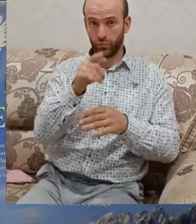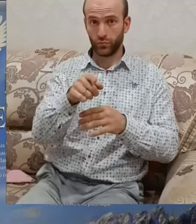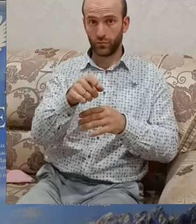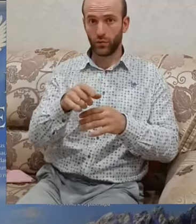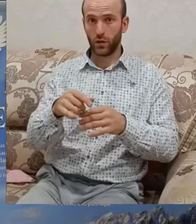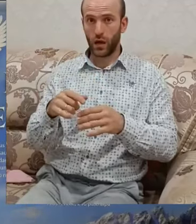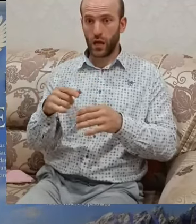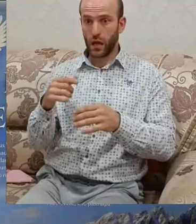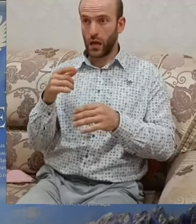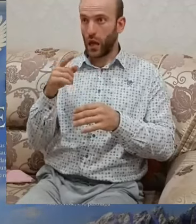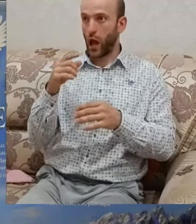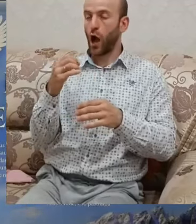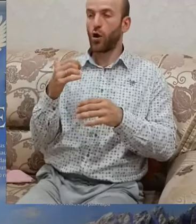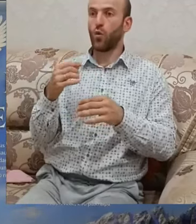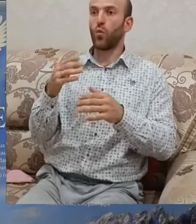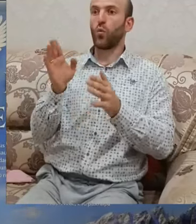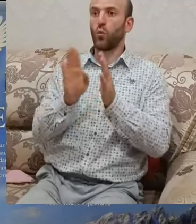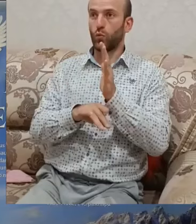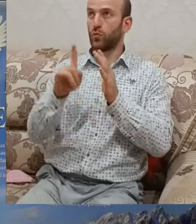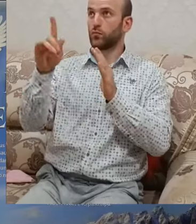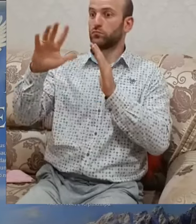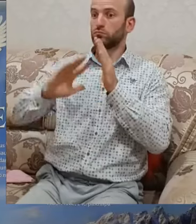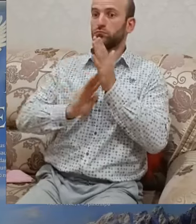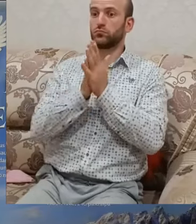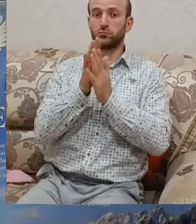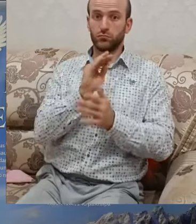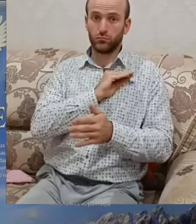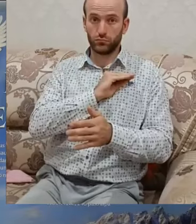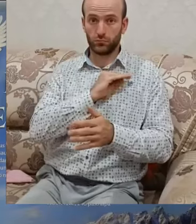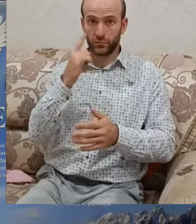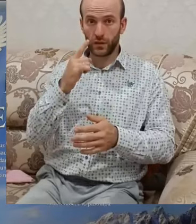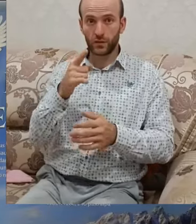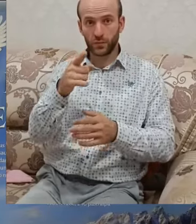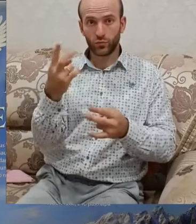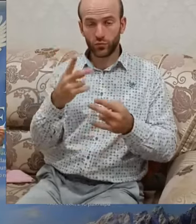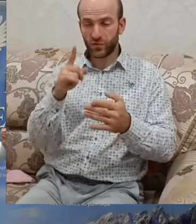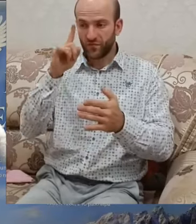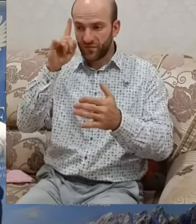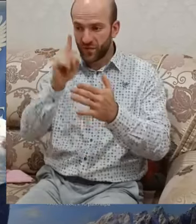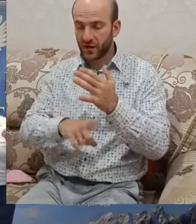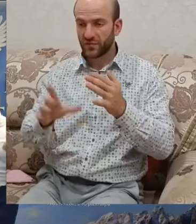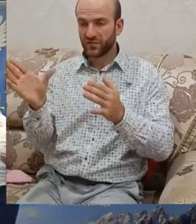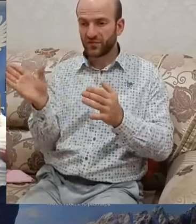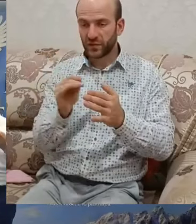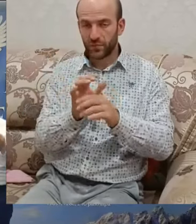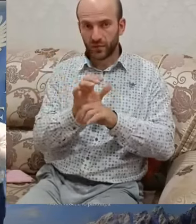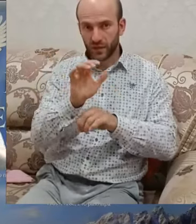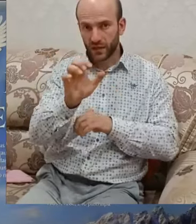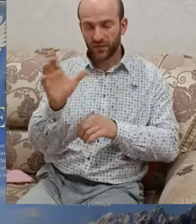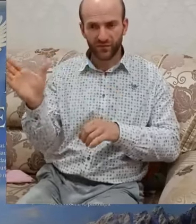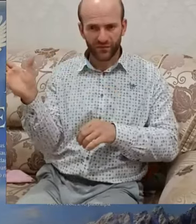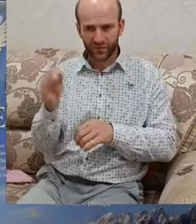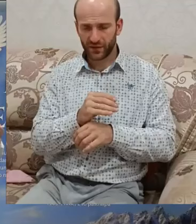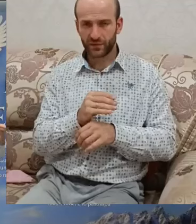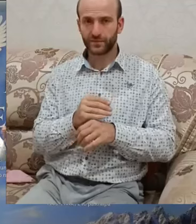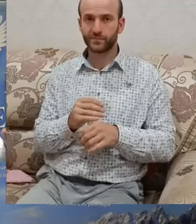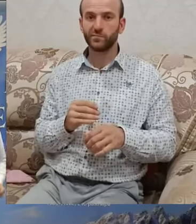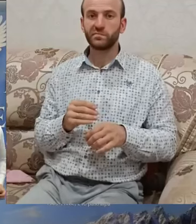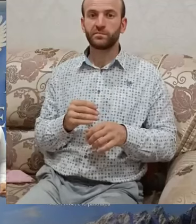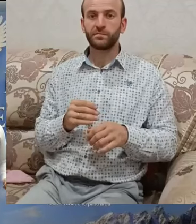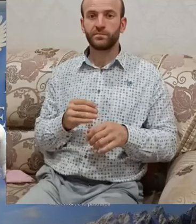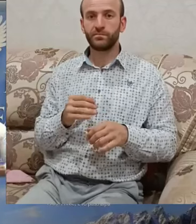Todėl būkite tikinčiais. Поэтому будьте верующими. Karališkoji Abraomo sėkla, karališkoji Dievo